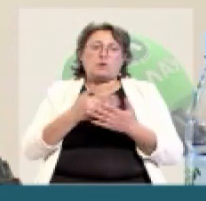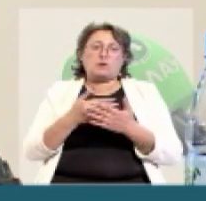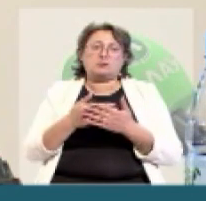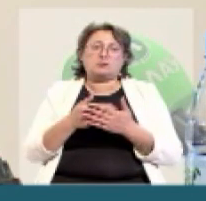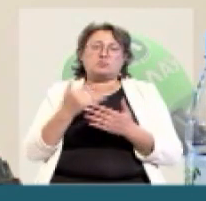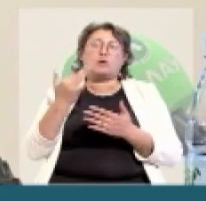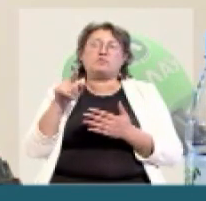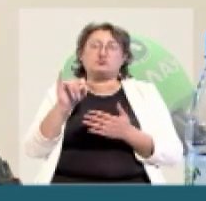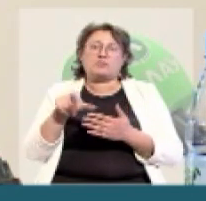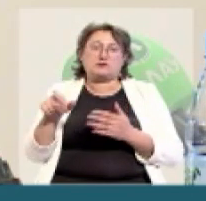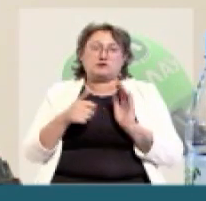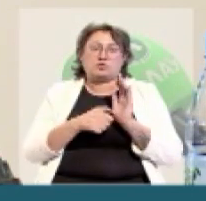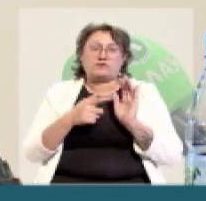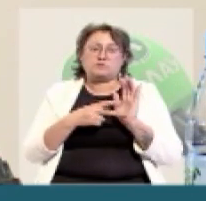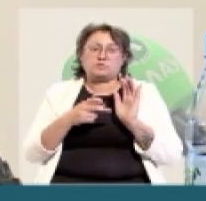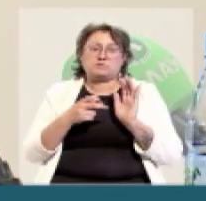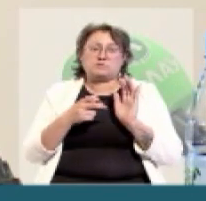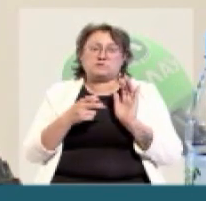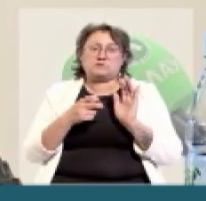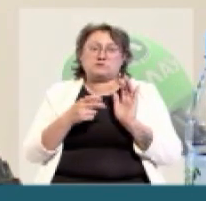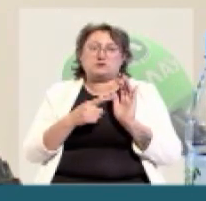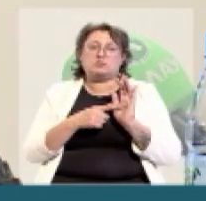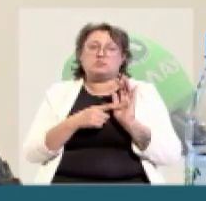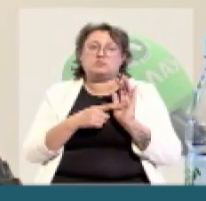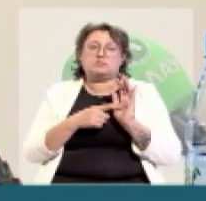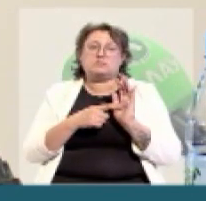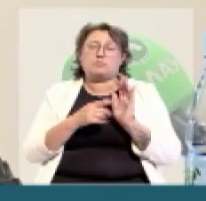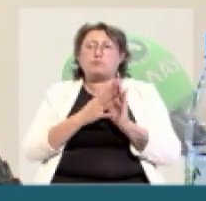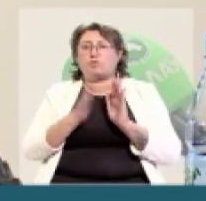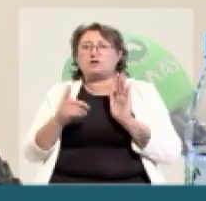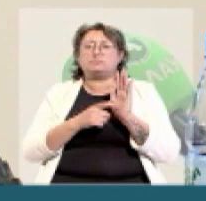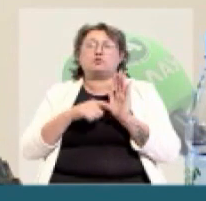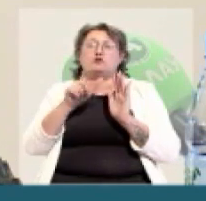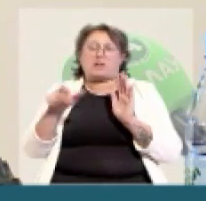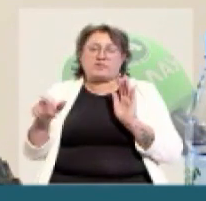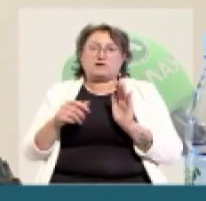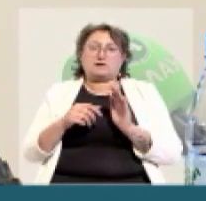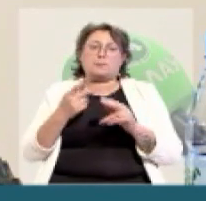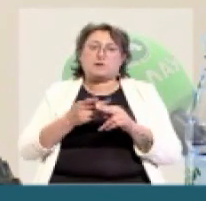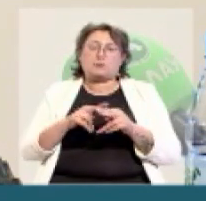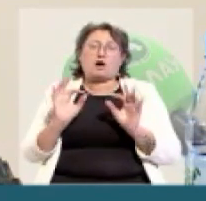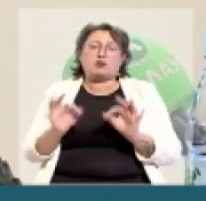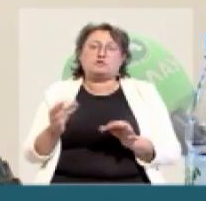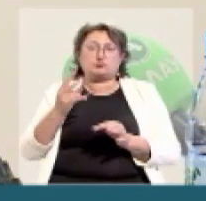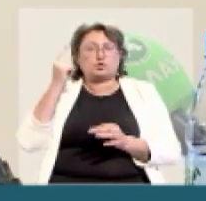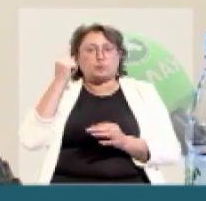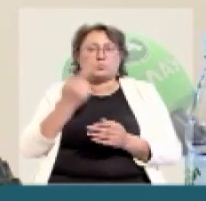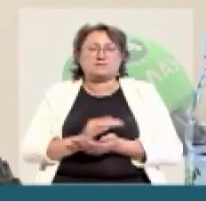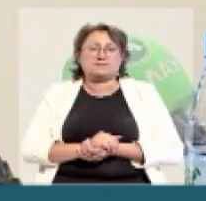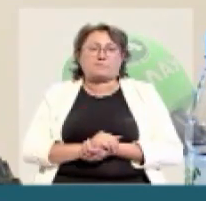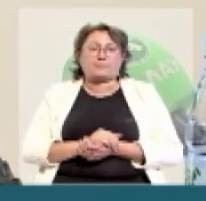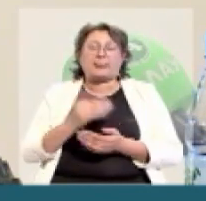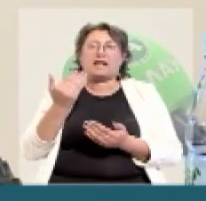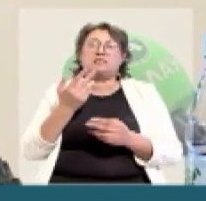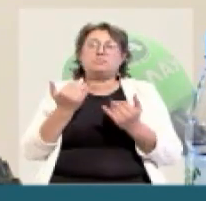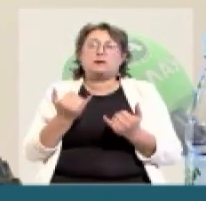порядка, сколько у вас там, 600-800 человек? 700. Вот, более 700 человек. Поэтому, конечно, нужно тоже думать об этом.